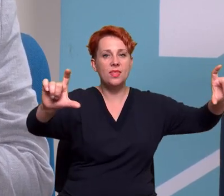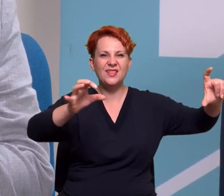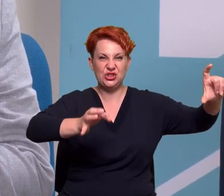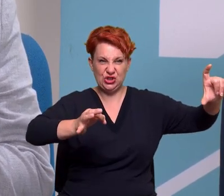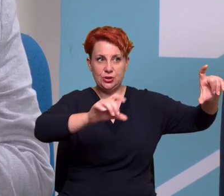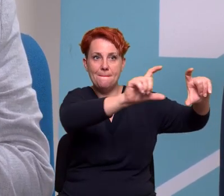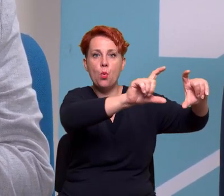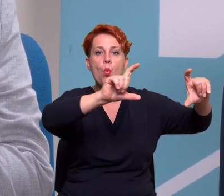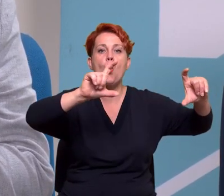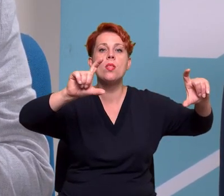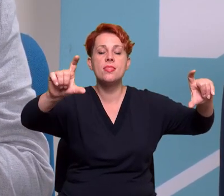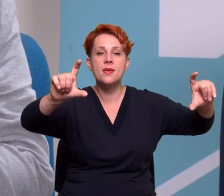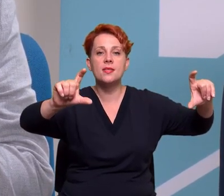budynkiem